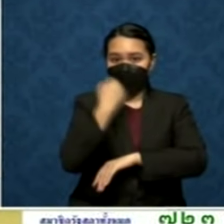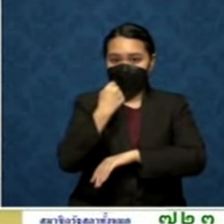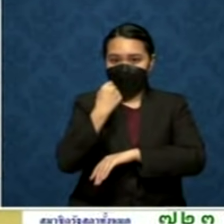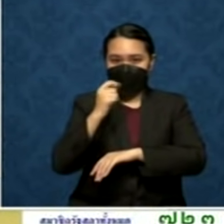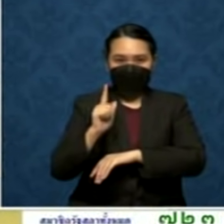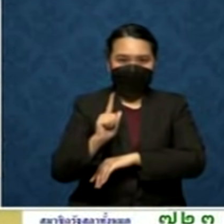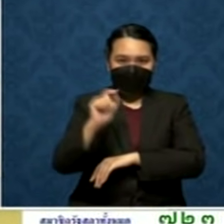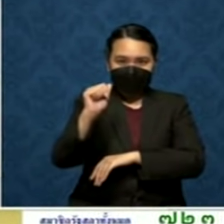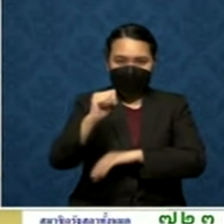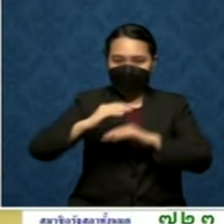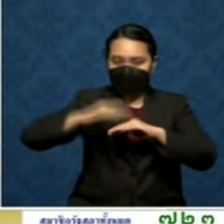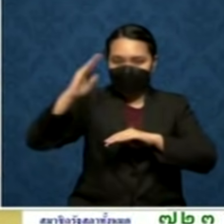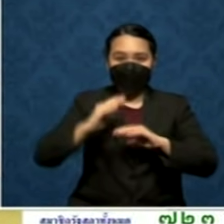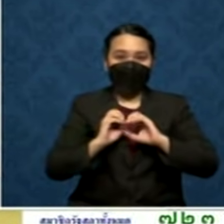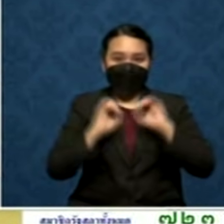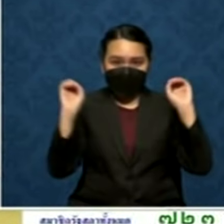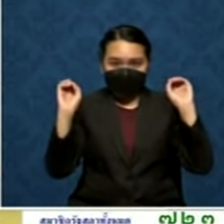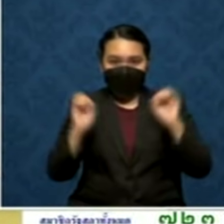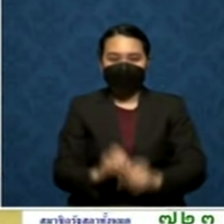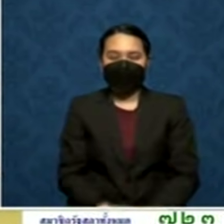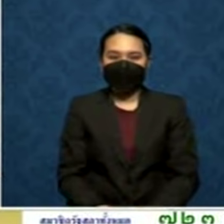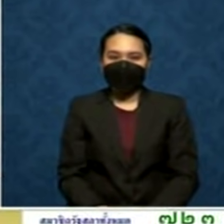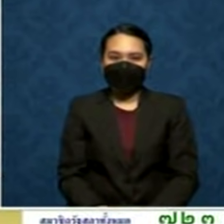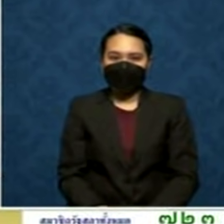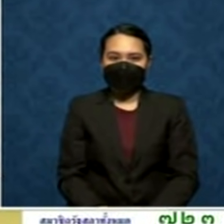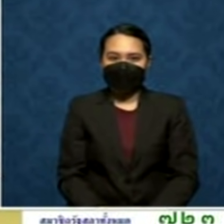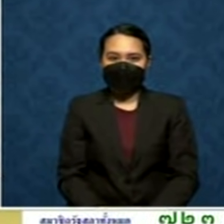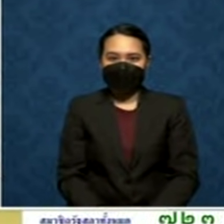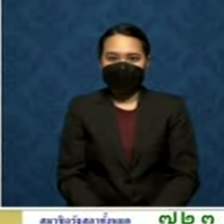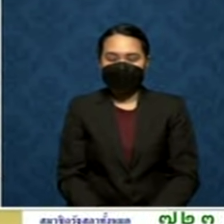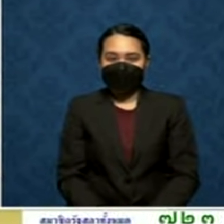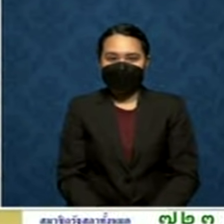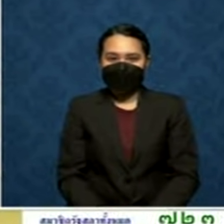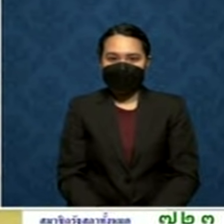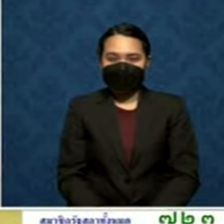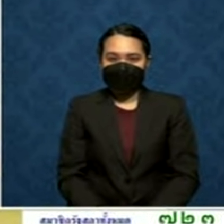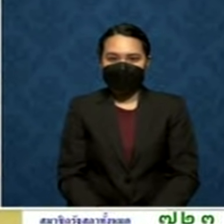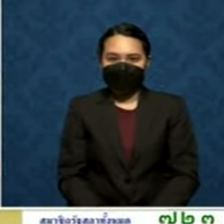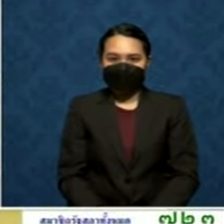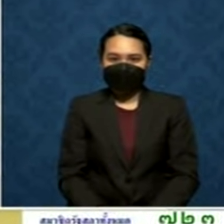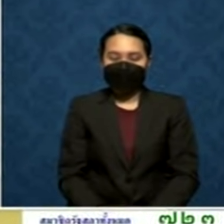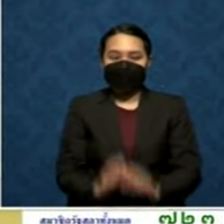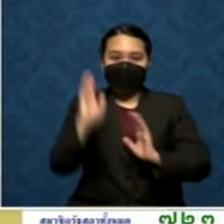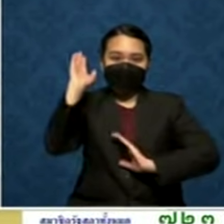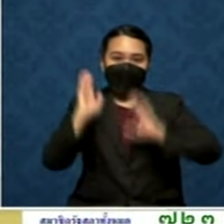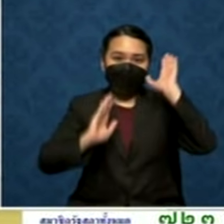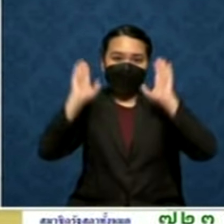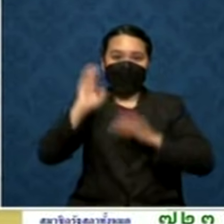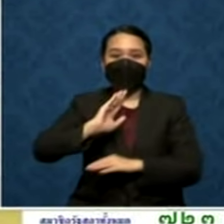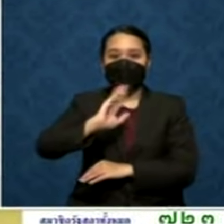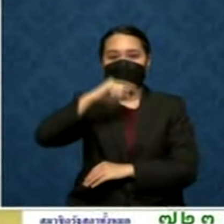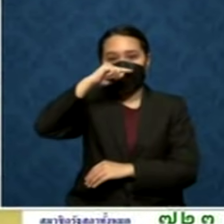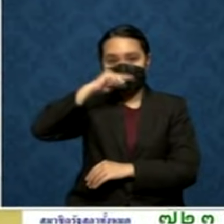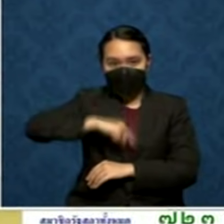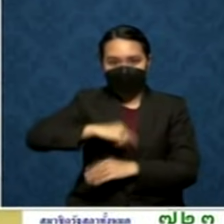พี่น้องประชาชนฉันใดฉันนั้นและเมื่อประชาธิปไตยแบบไทยๆเป็นแบบนี้